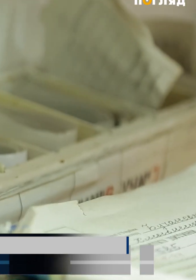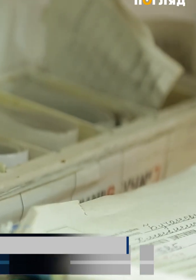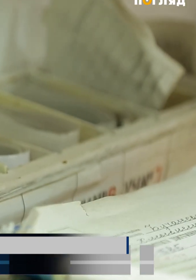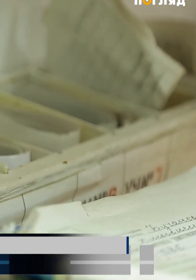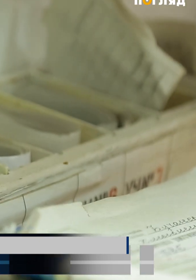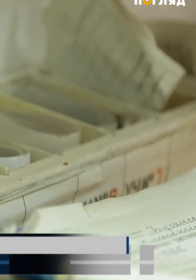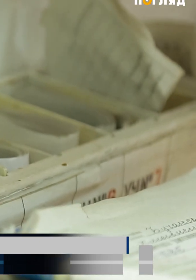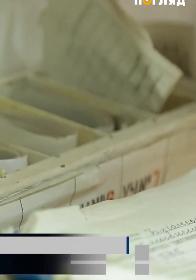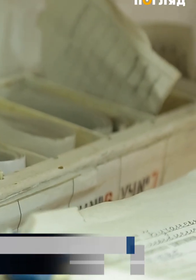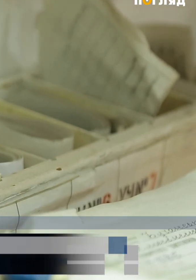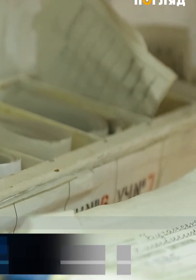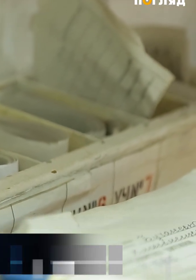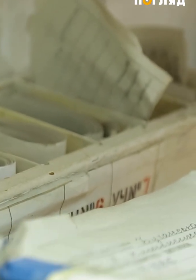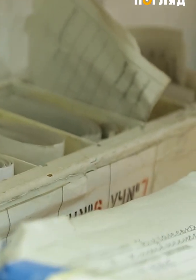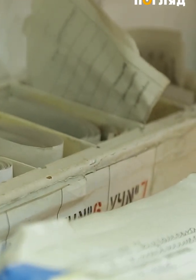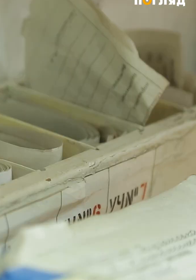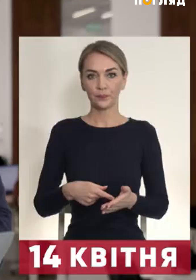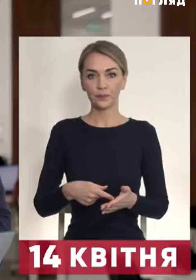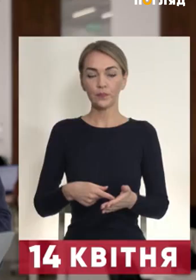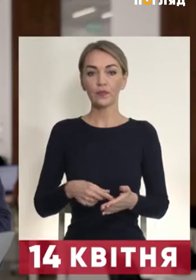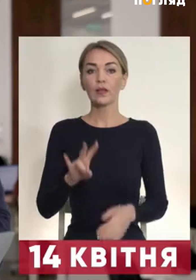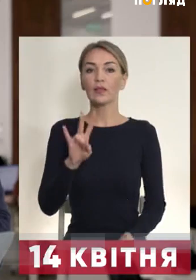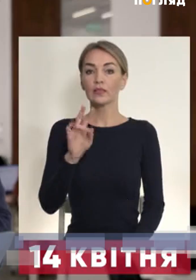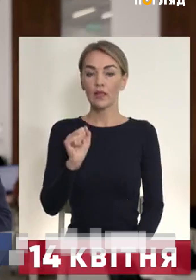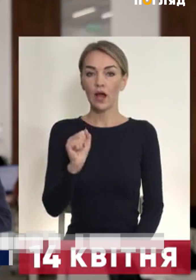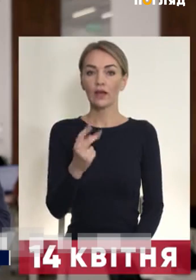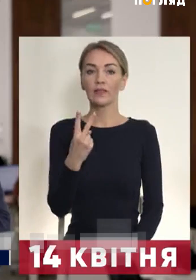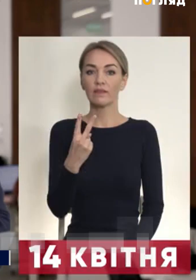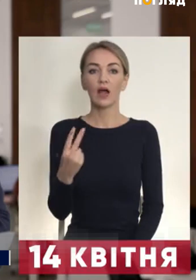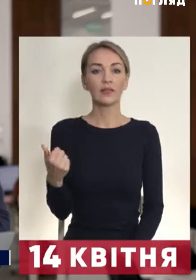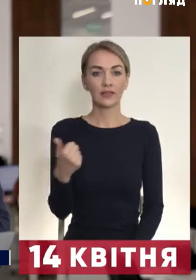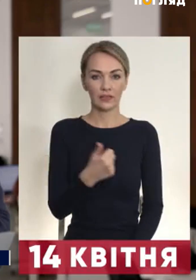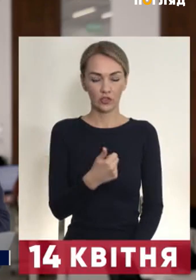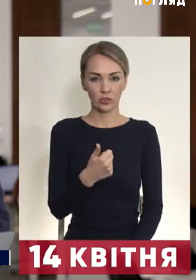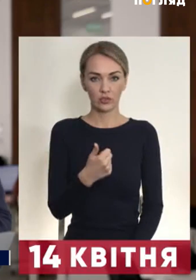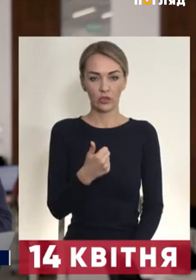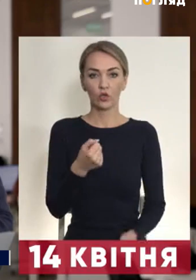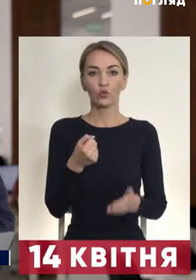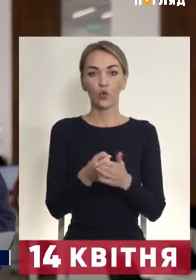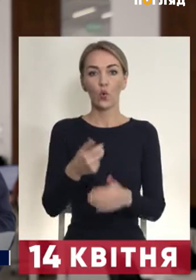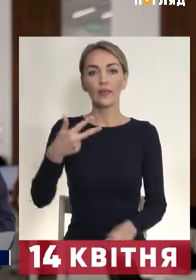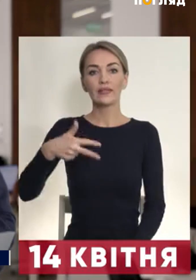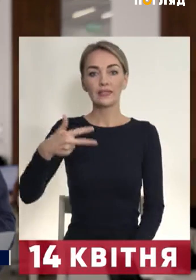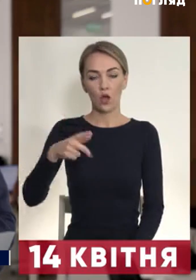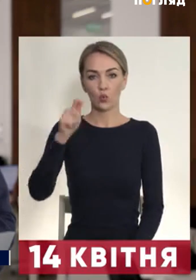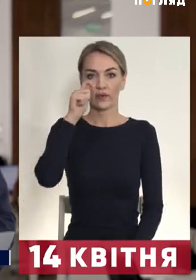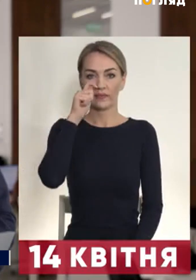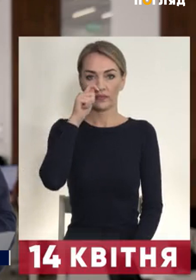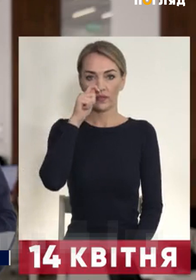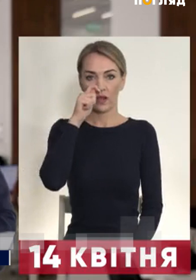охвалила рішення про продовження київського локдауну. «На два тижні, тобто до 30 квітня,